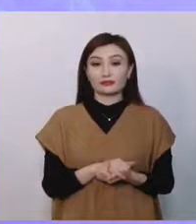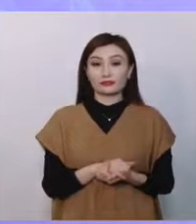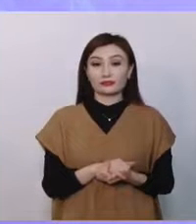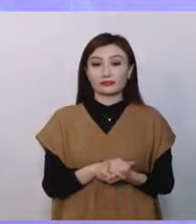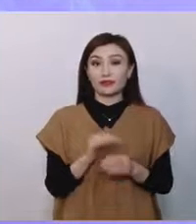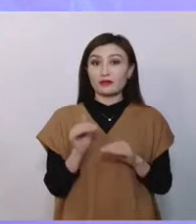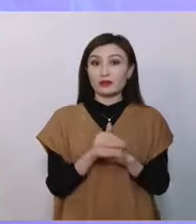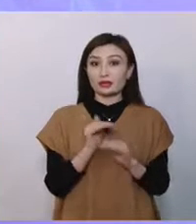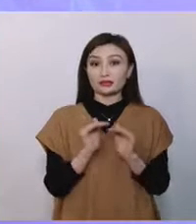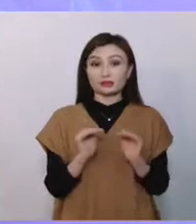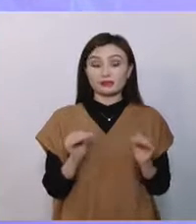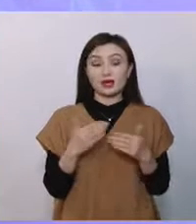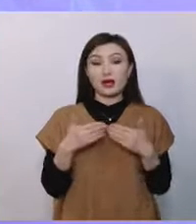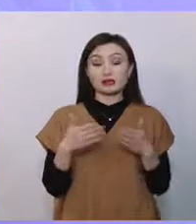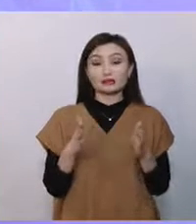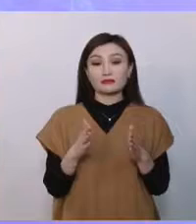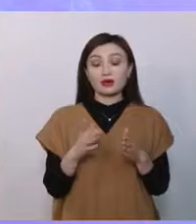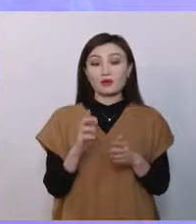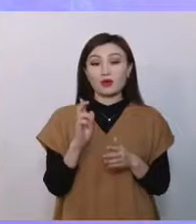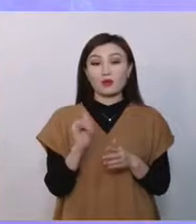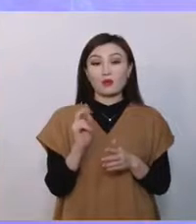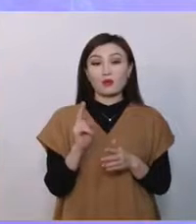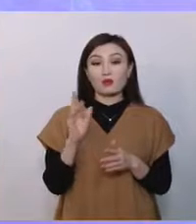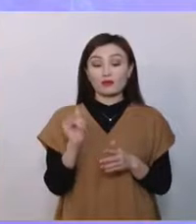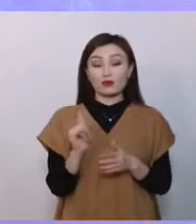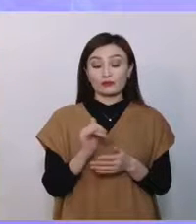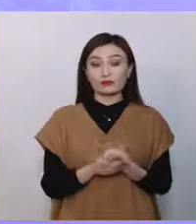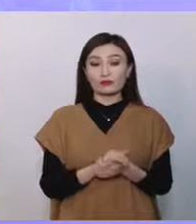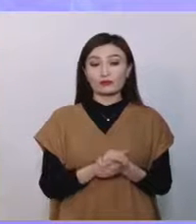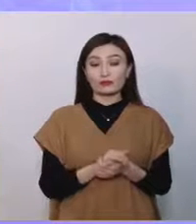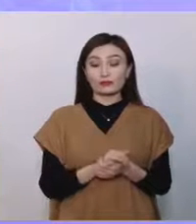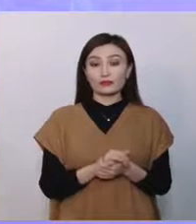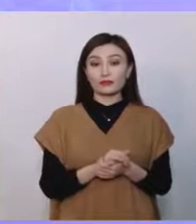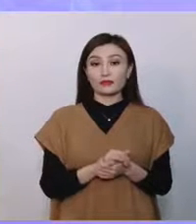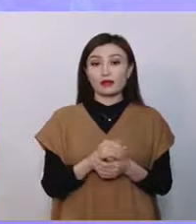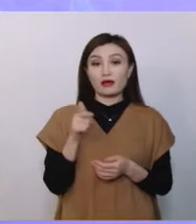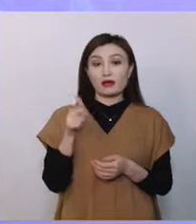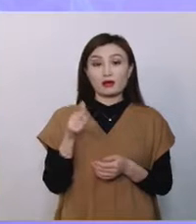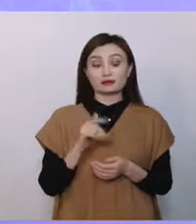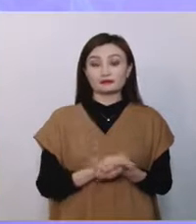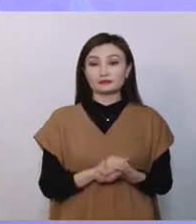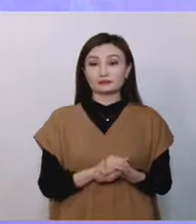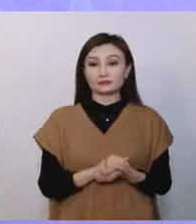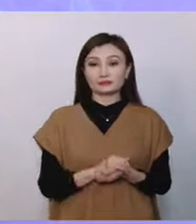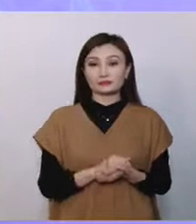молодцы ребята открываем следующую букву буква г